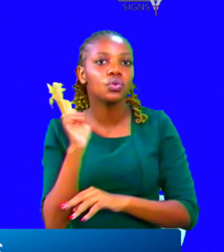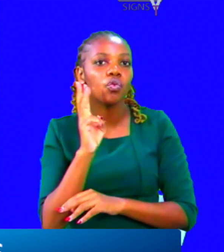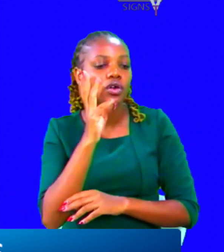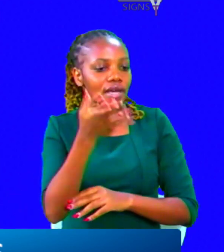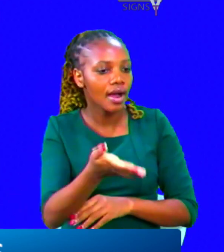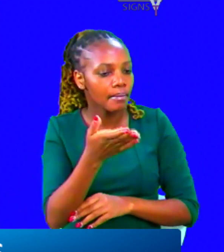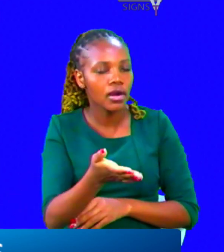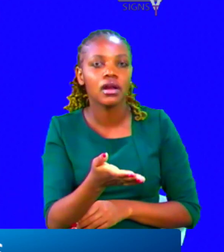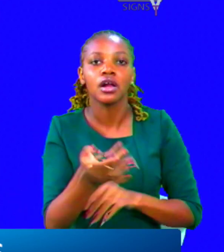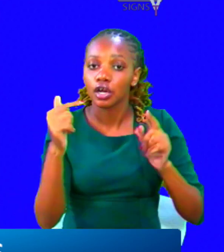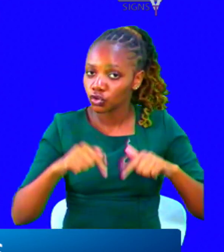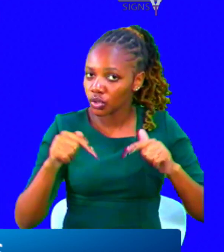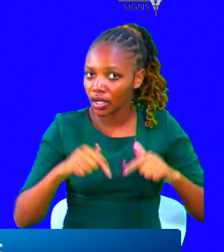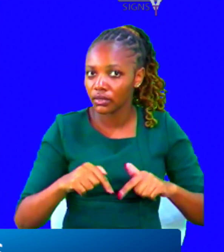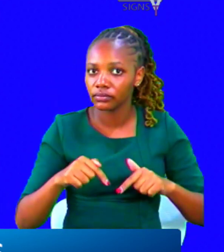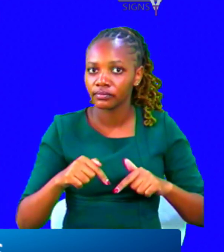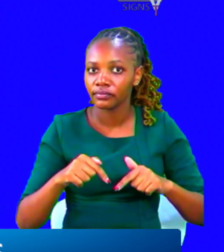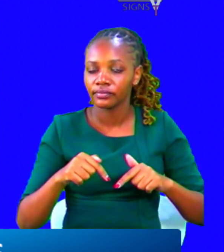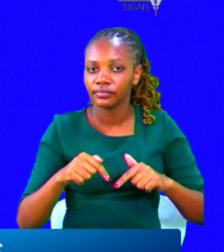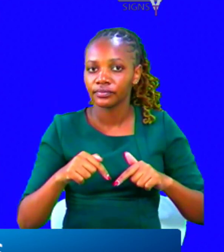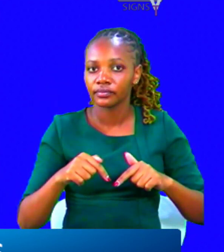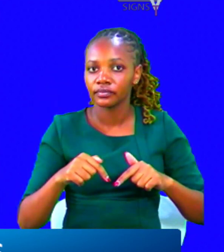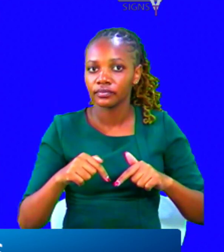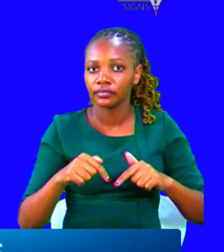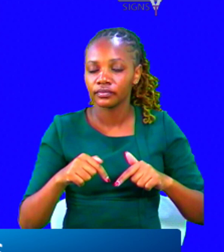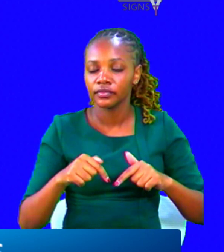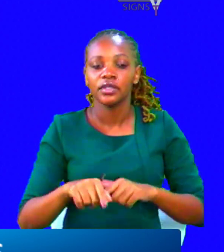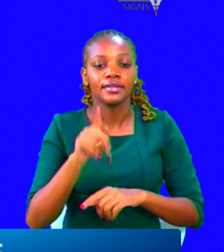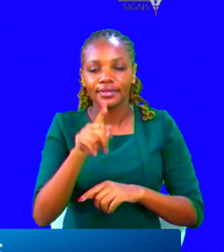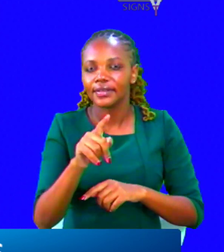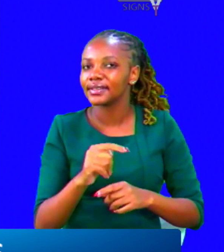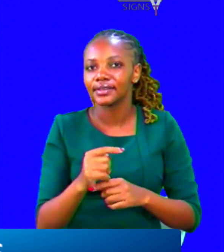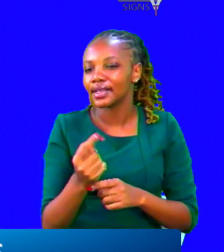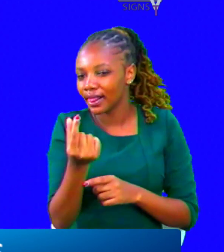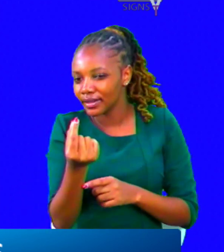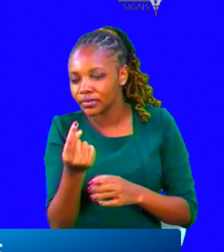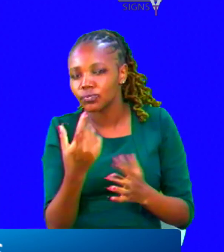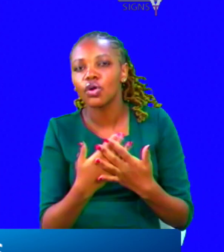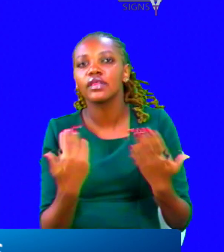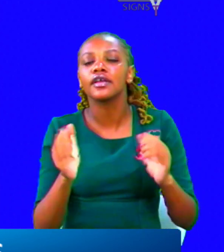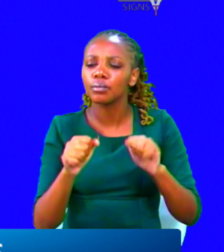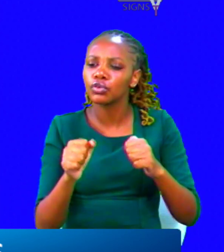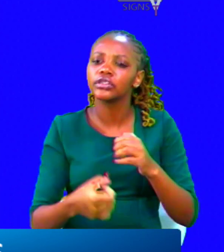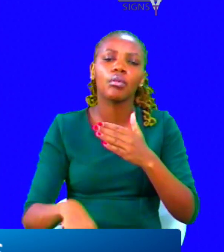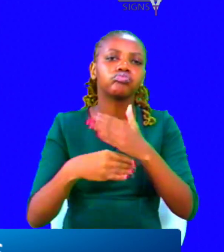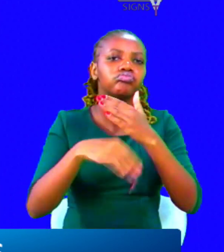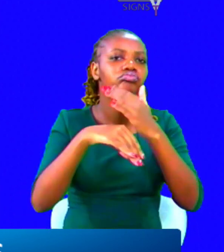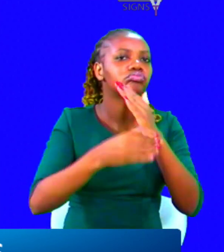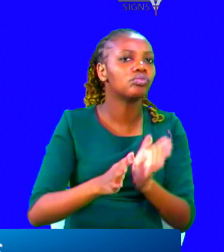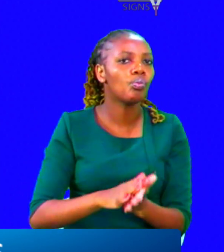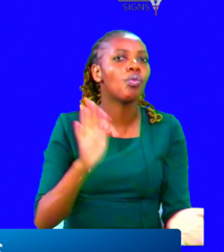ambayo tumekuja kufungua hapa leo, hii ni kionjo. Tumekubaliana na Waziri